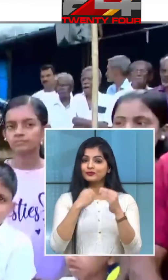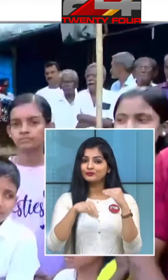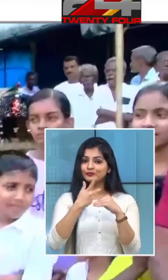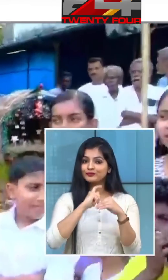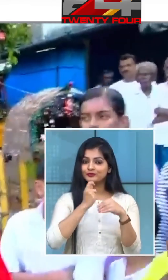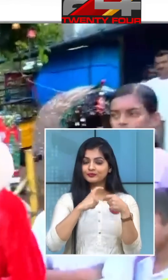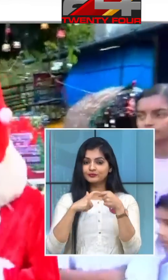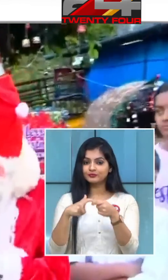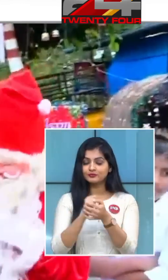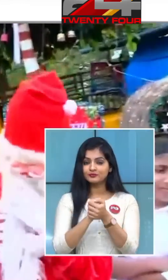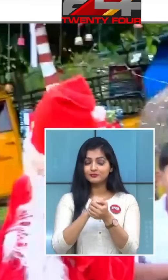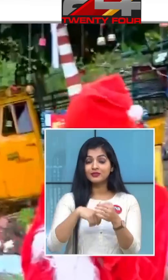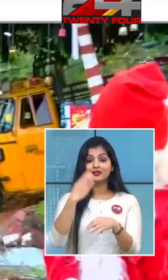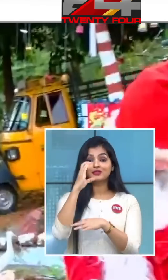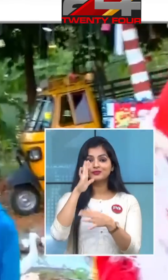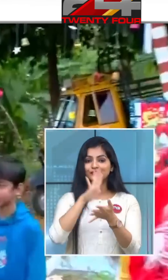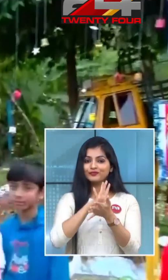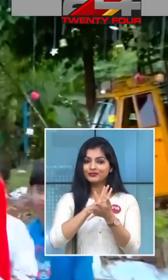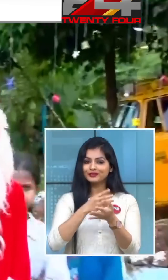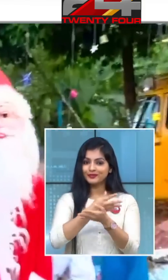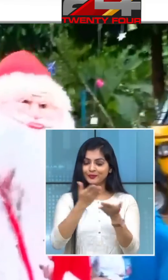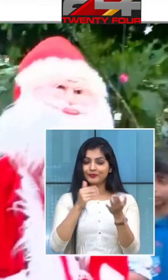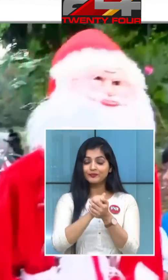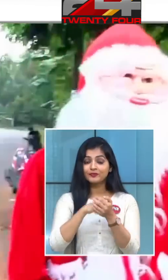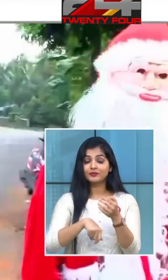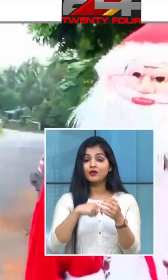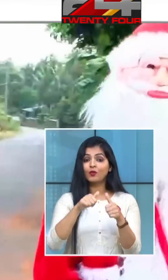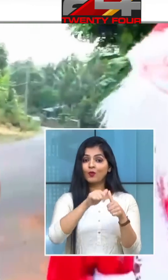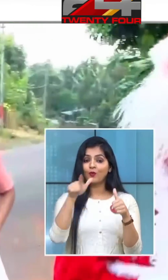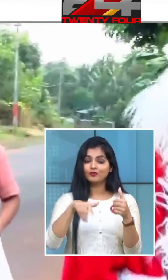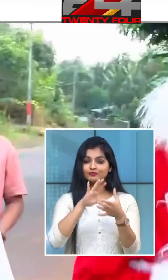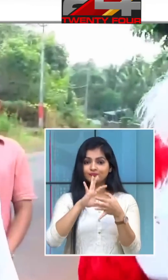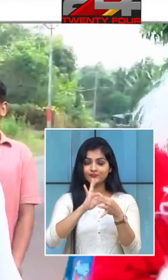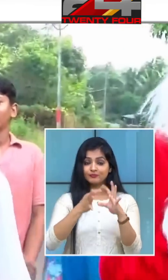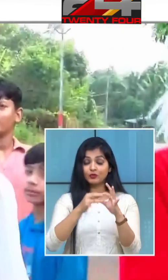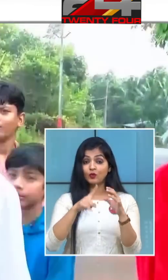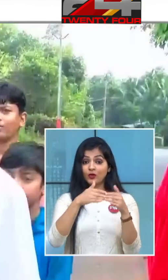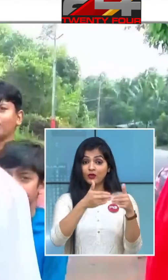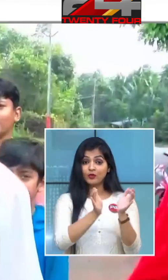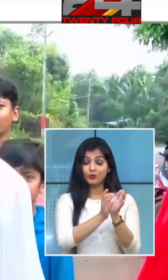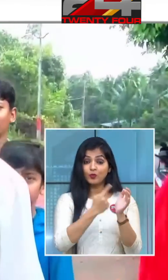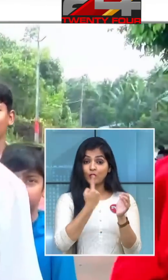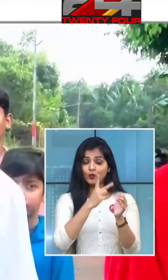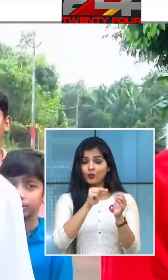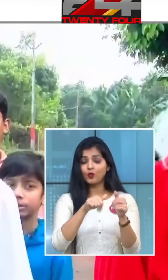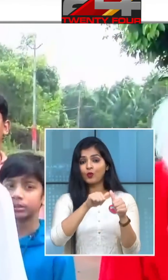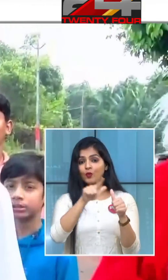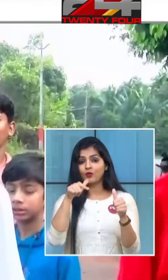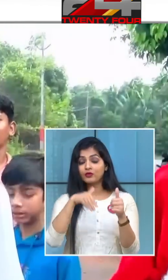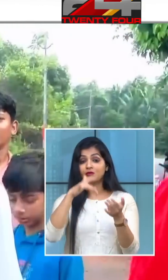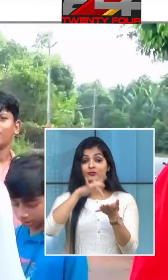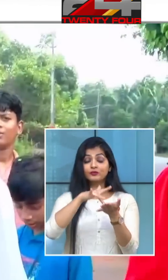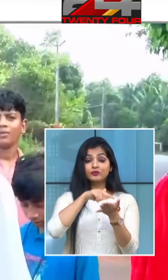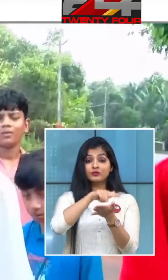വിശേഷം? എല്ലാവർക്കും ക്രിസ്മസ് ആശംസകൾ. പിന്നെ ഇത് മതസൗഹാർദ്ദത്തിൻ്റെ ഭാഗമാണ്, ഒരു പ്രത്യേക വിഭാഗമായിട്ടുണ്ടാക്കിയതല്ല. ഇവിടെയുള്ള